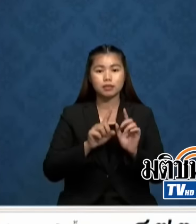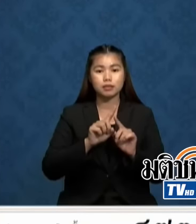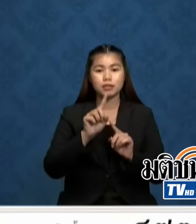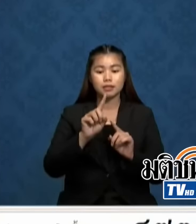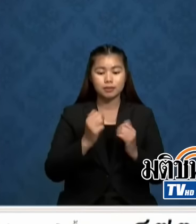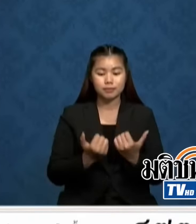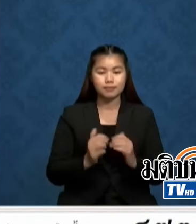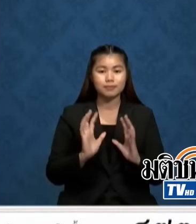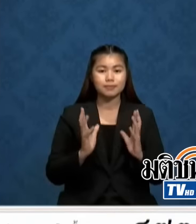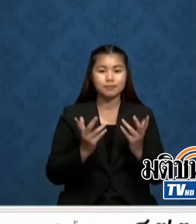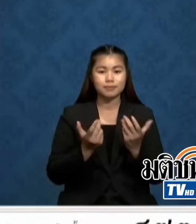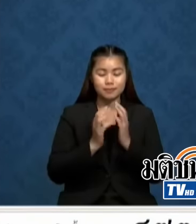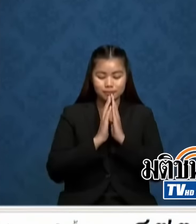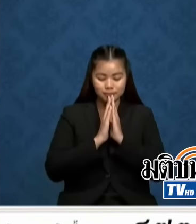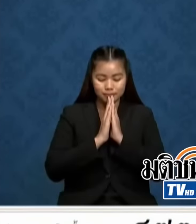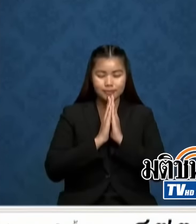ค่ะขอบคุณค่ะ